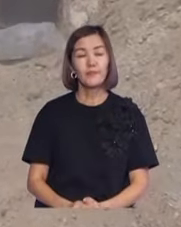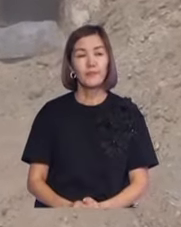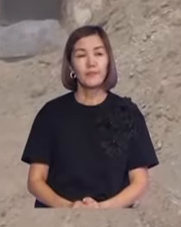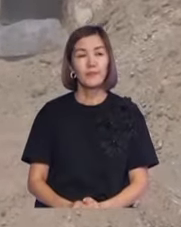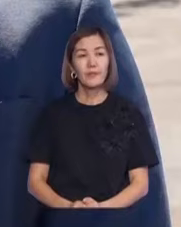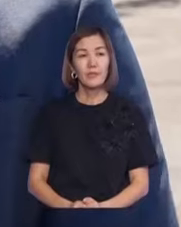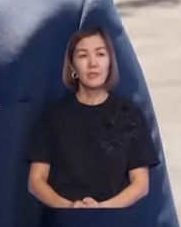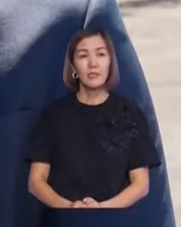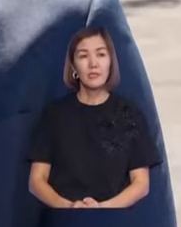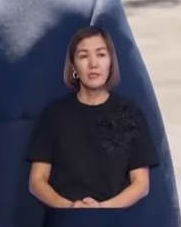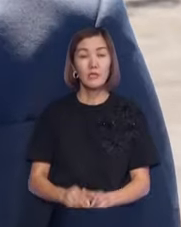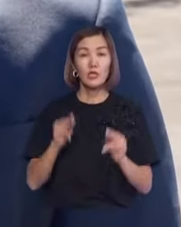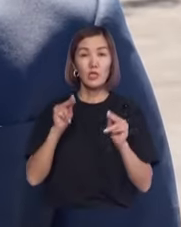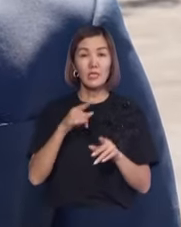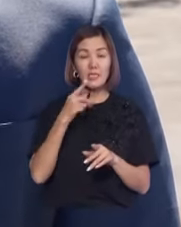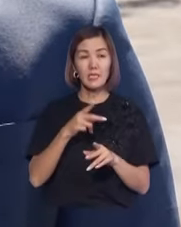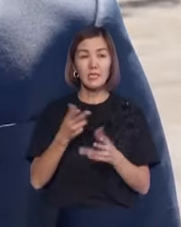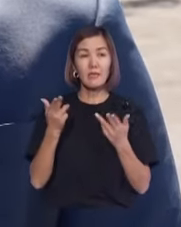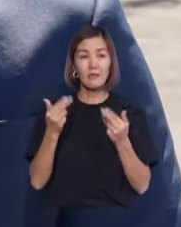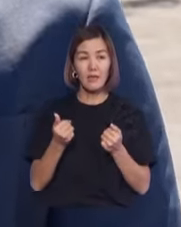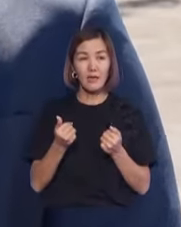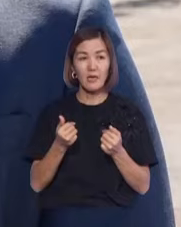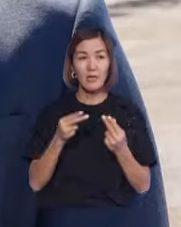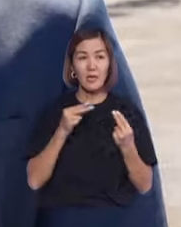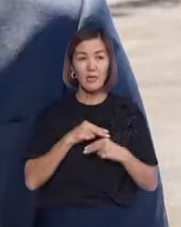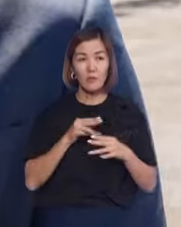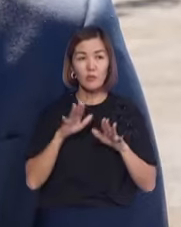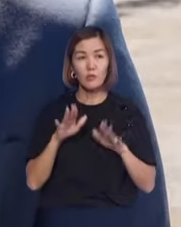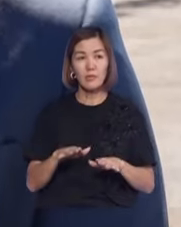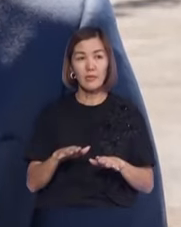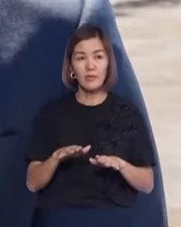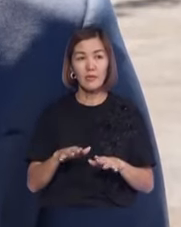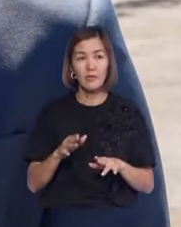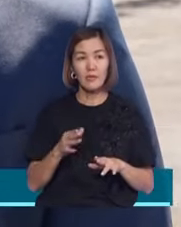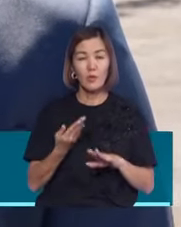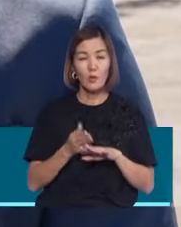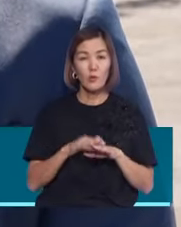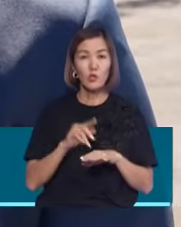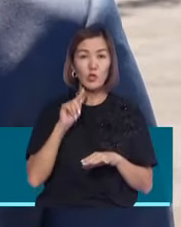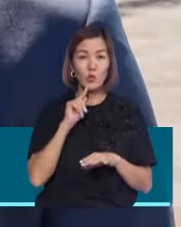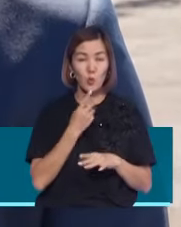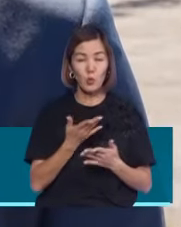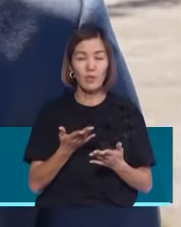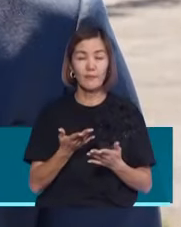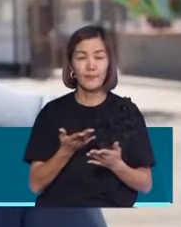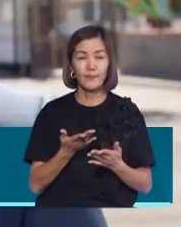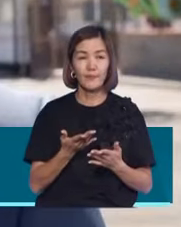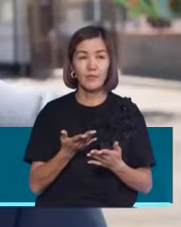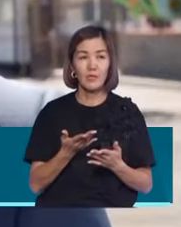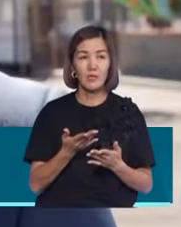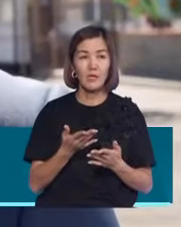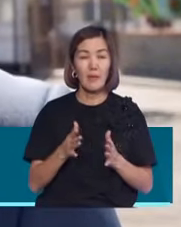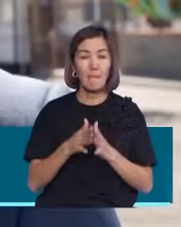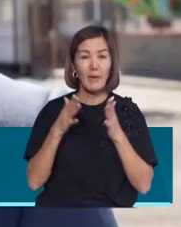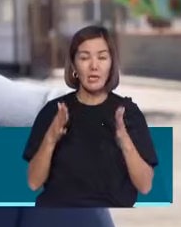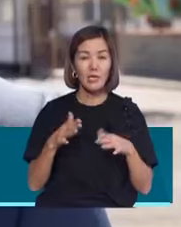Яс. Честно сказать, с рабочими местами в нашем поселке очень мало мест рабочих мест. Большая